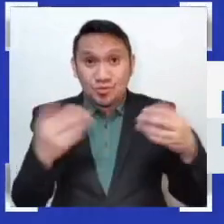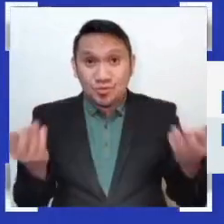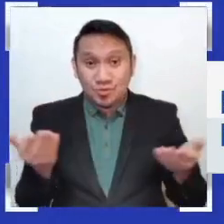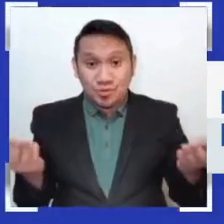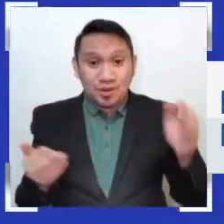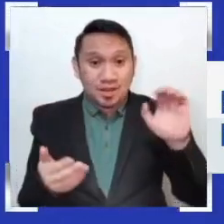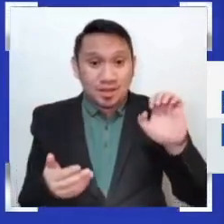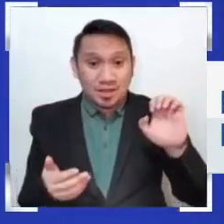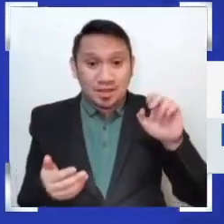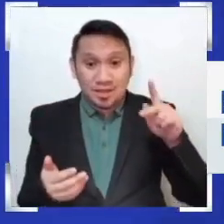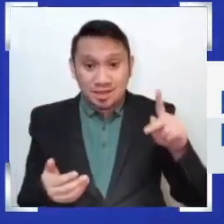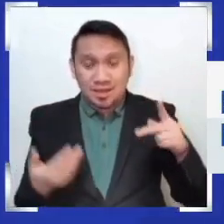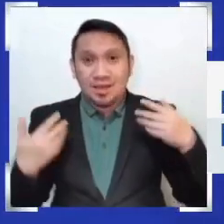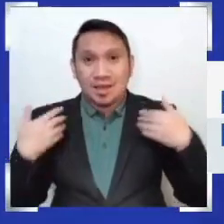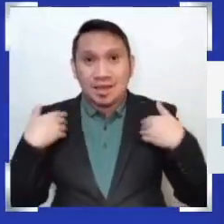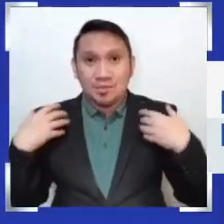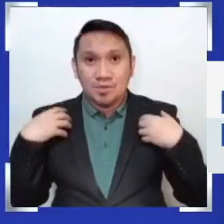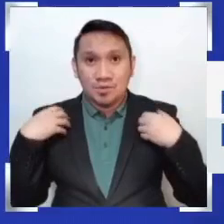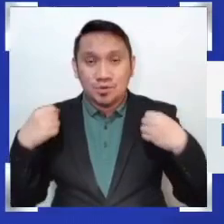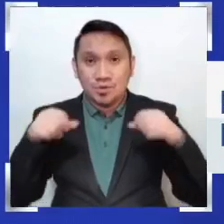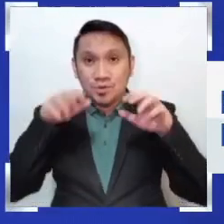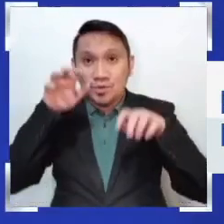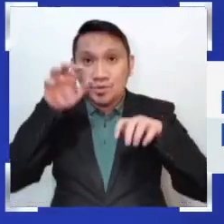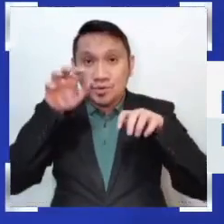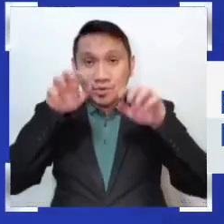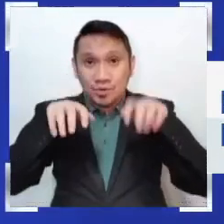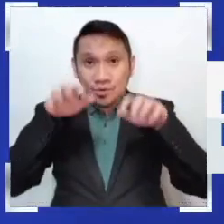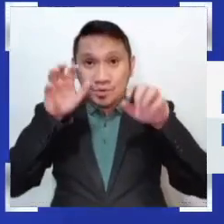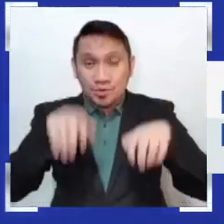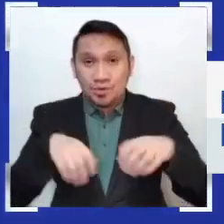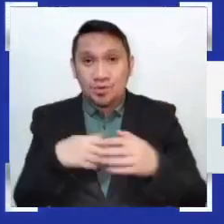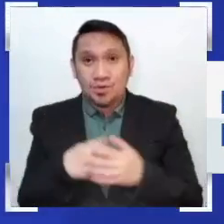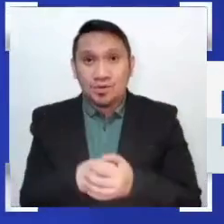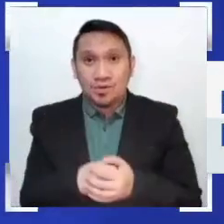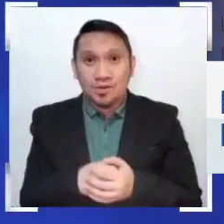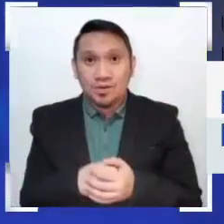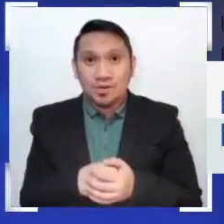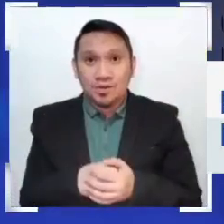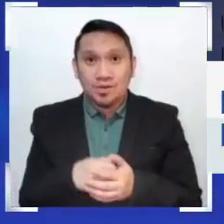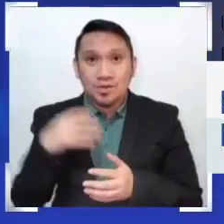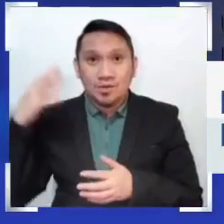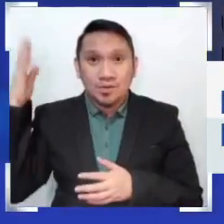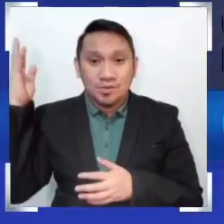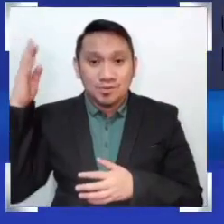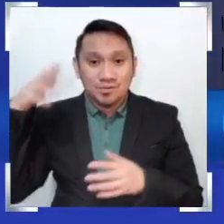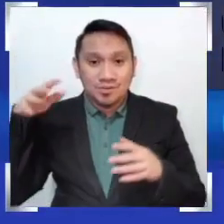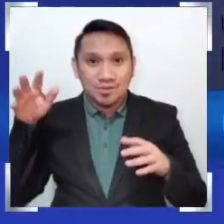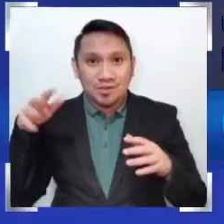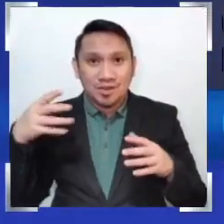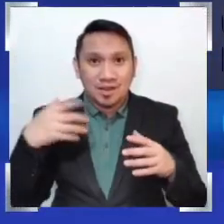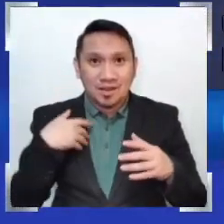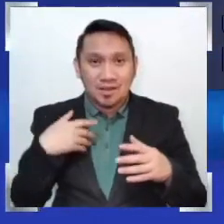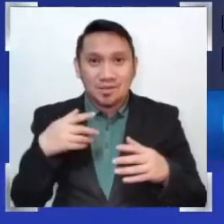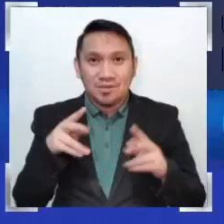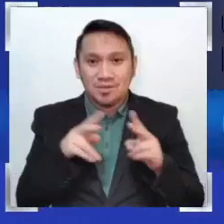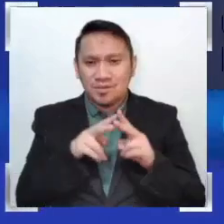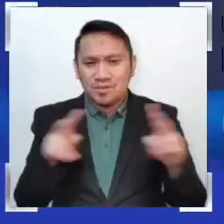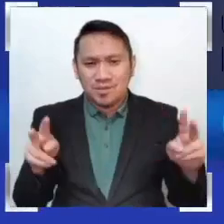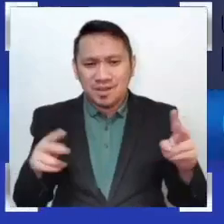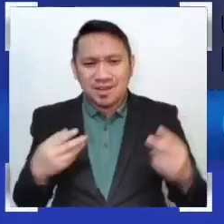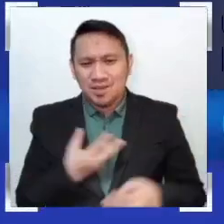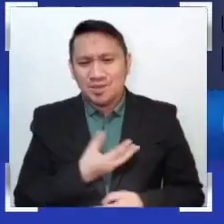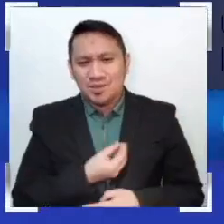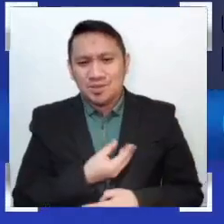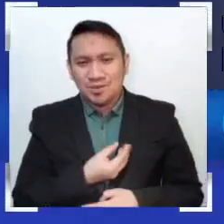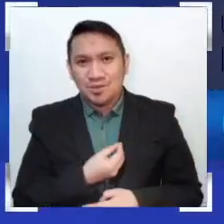namang buhos ng ulan. Ang mga patak kung saan sa ang direksyon nang galing. Kabado po kasi hindi ko po expected na umiikot